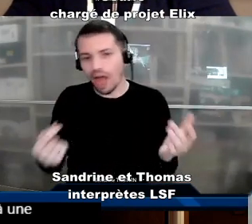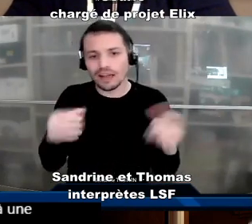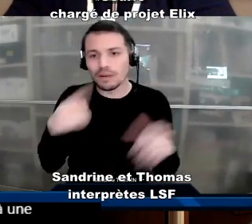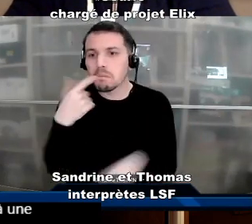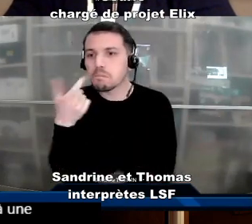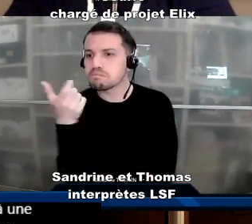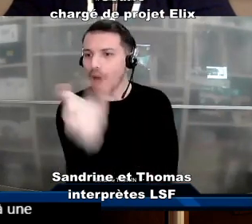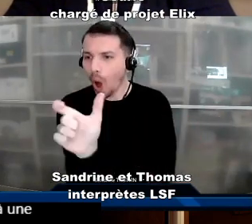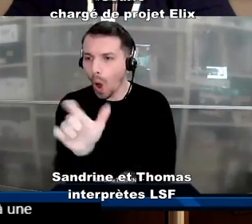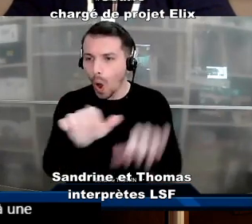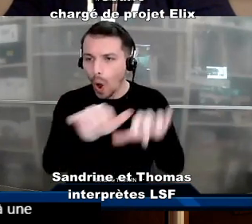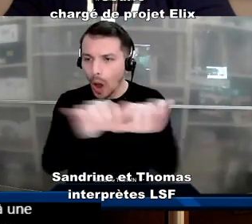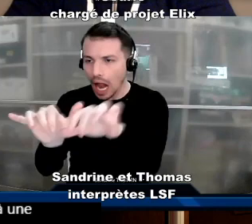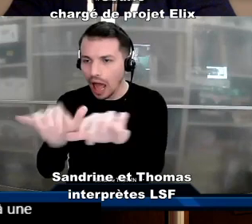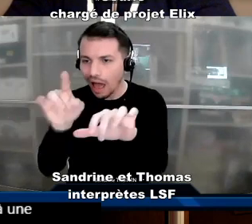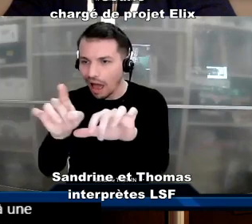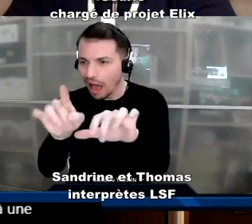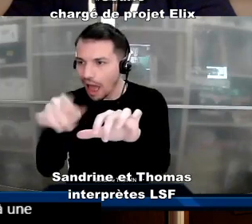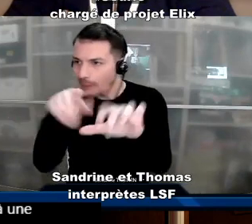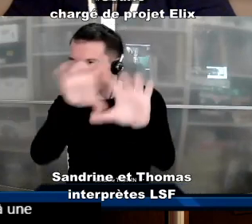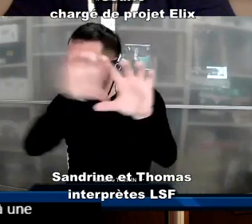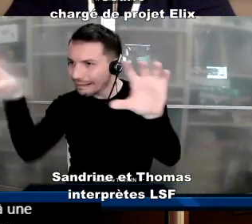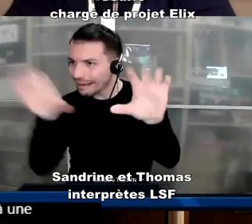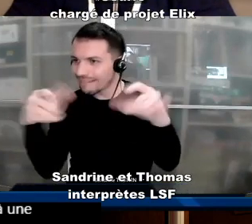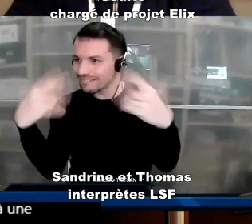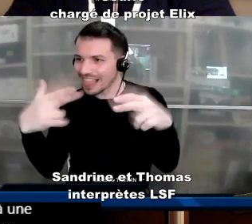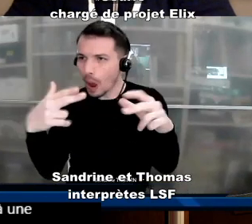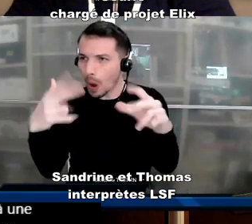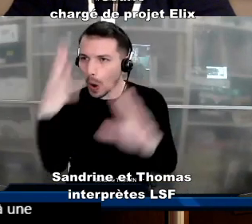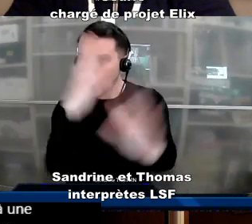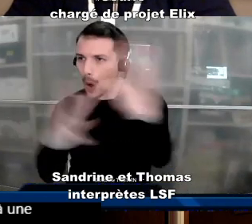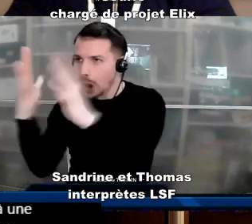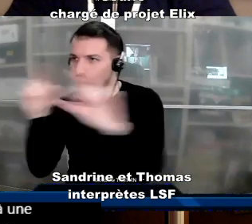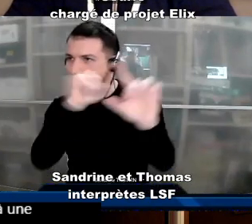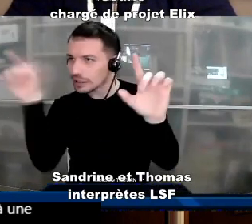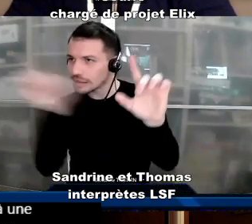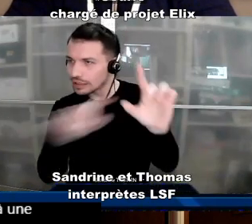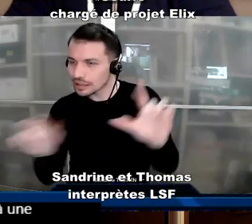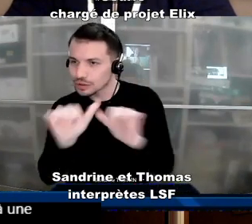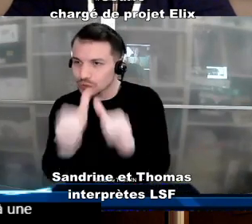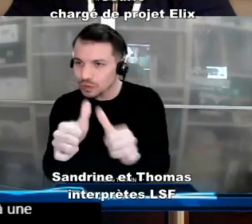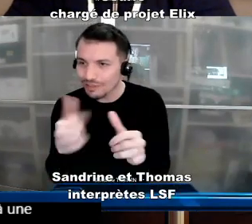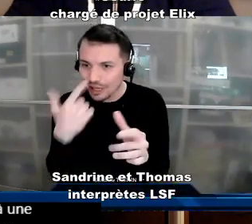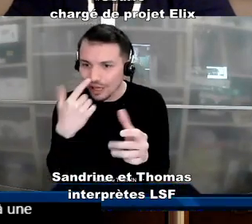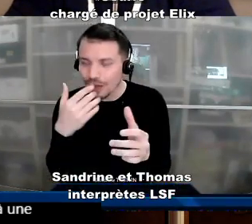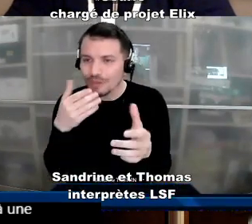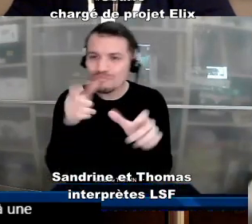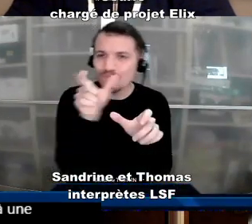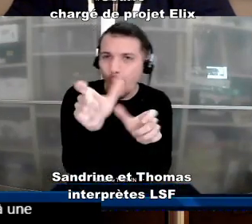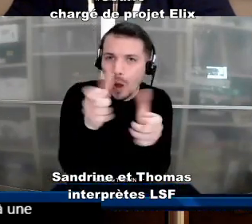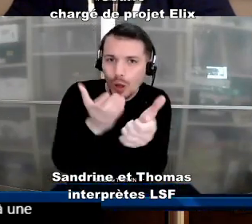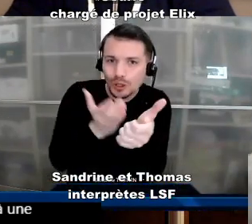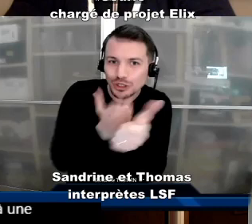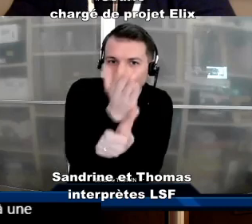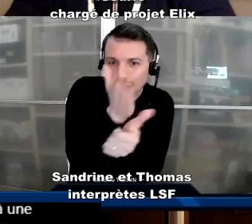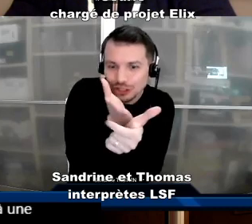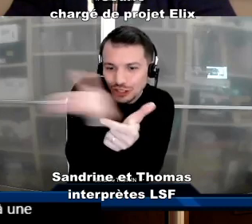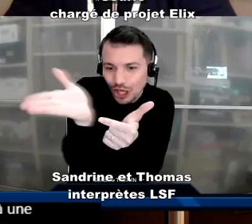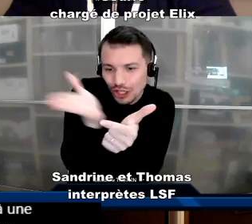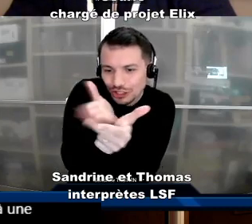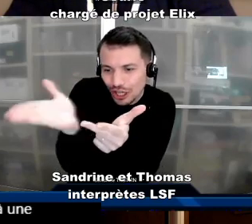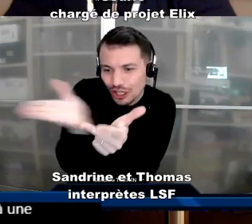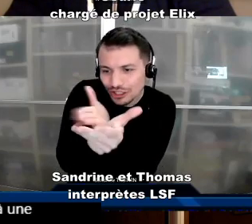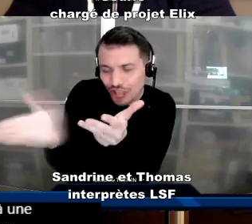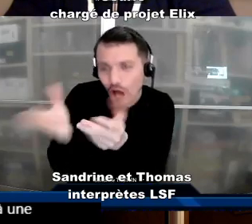il y a plusieurs vidéos en fonction d'un mot qui peut avoir plusieurs sens, ou alors d'un mot qui peut avoir plusieurs signes en fonction de la